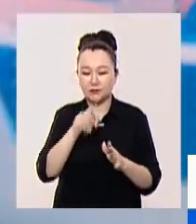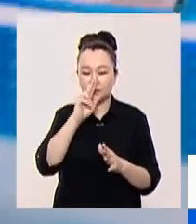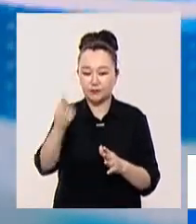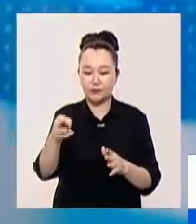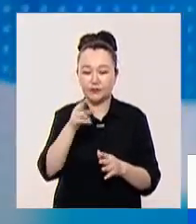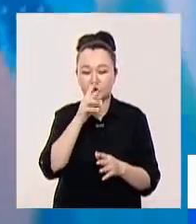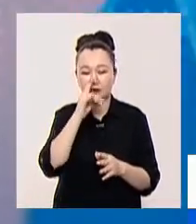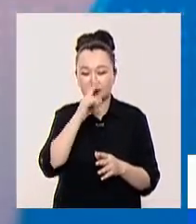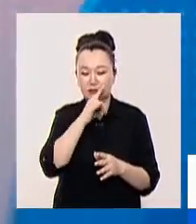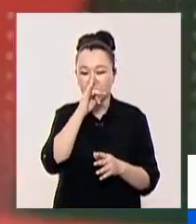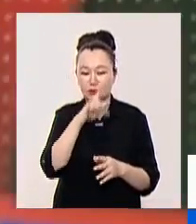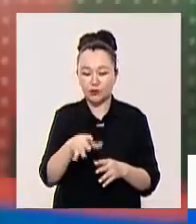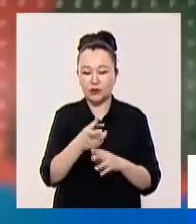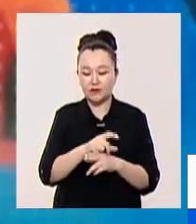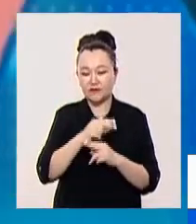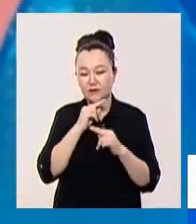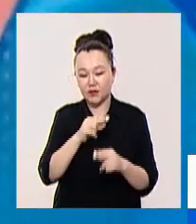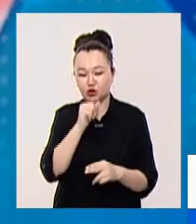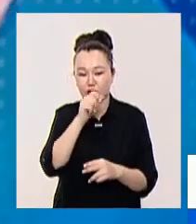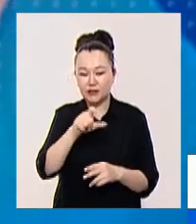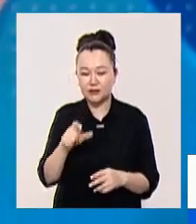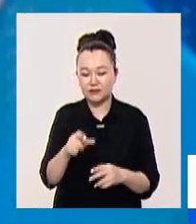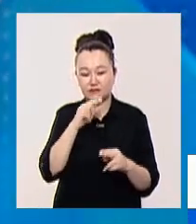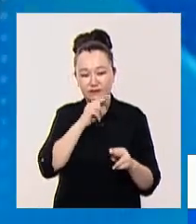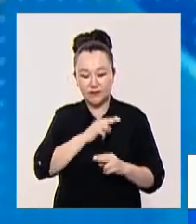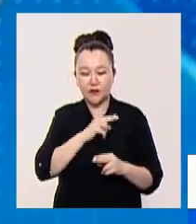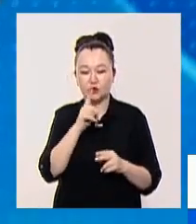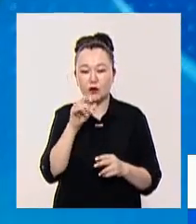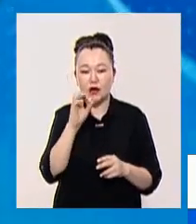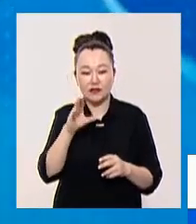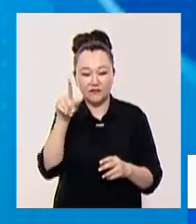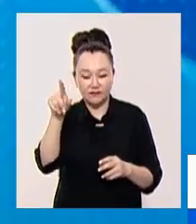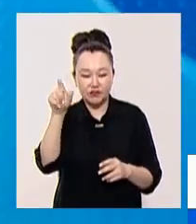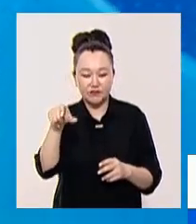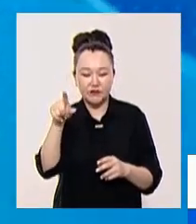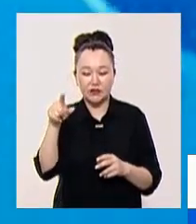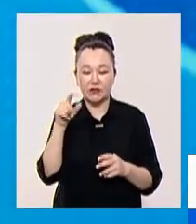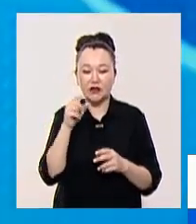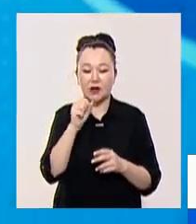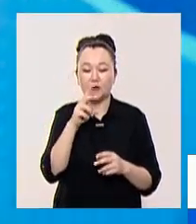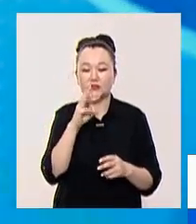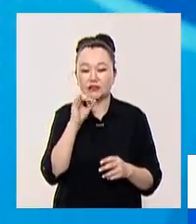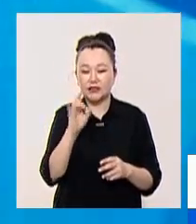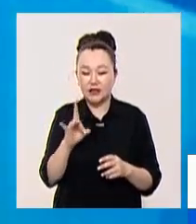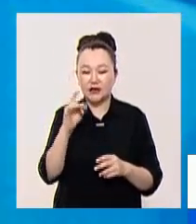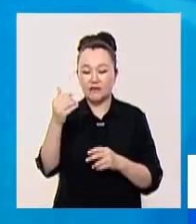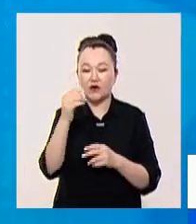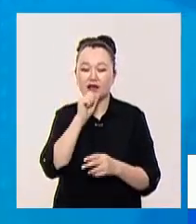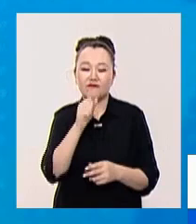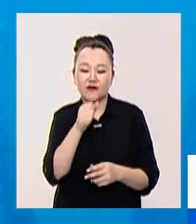Казахстана не будет. Он обратил внимание журналистов на то, что Зюганов является оппозиционером, и его интервью было